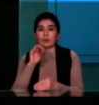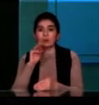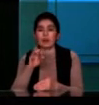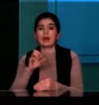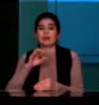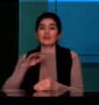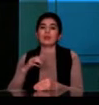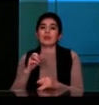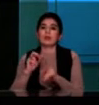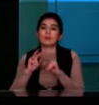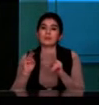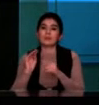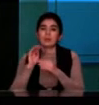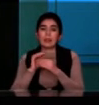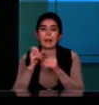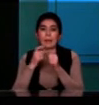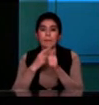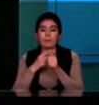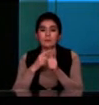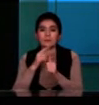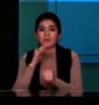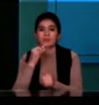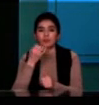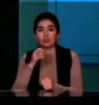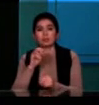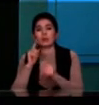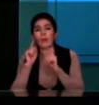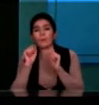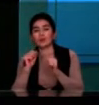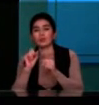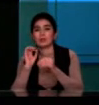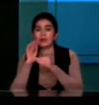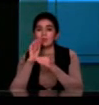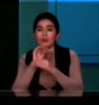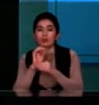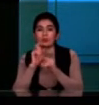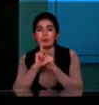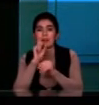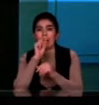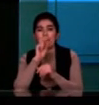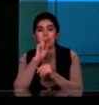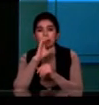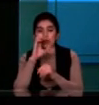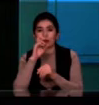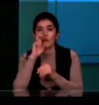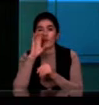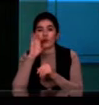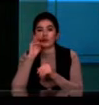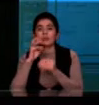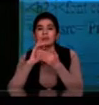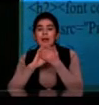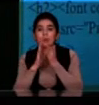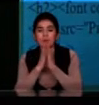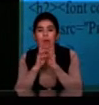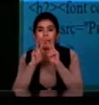Затем, опять-таки, имя файла. Можно вместо слова bottom также abs bottom добавить.